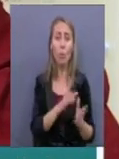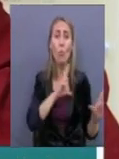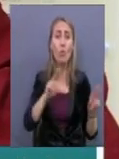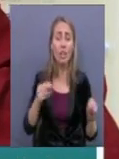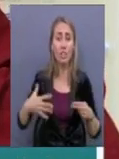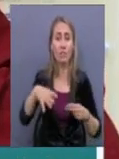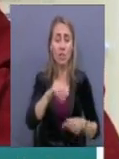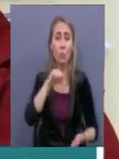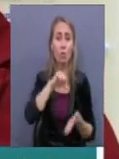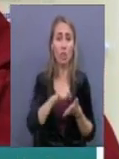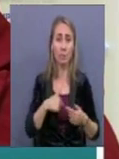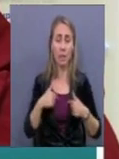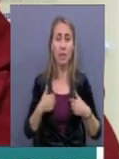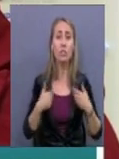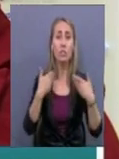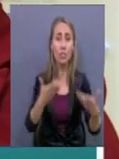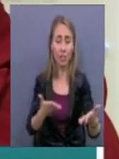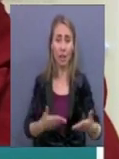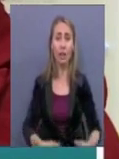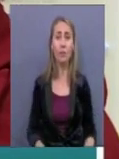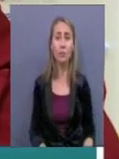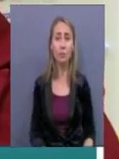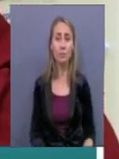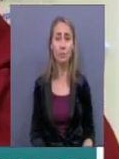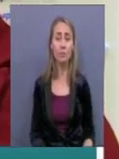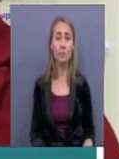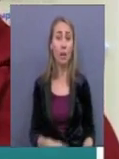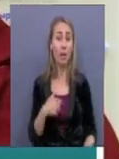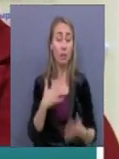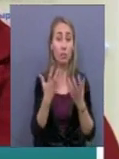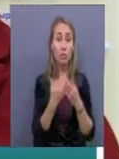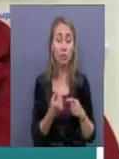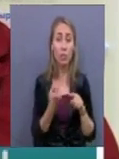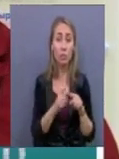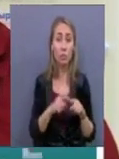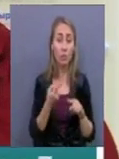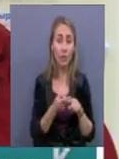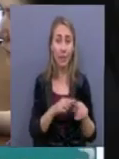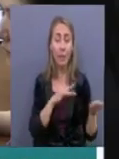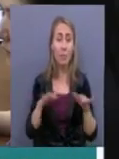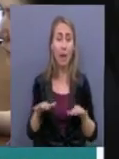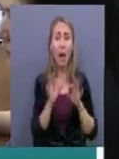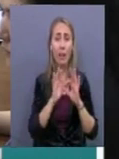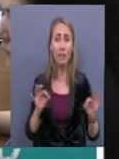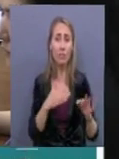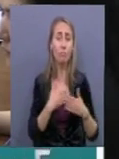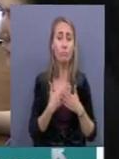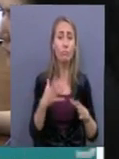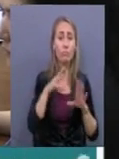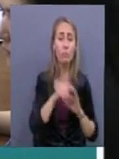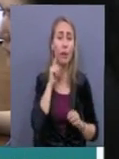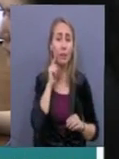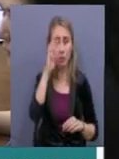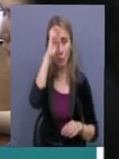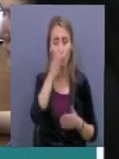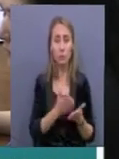ынталандыру шарасы деп ойлаймын. Жалпы енді барлық қатысушыларға сәттілік тілеймін. Байқаудың екінші кезеңінде